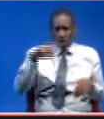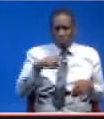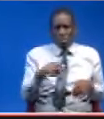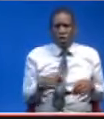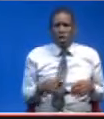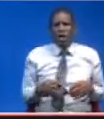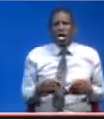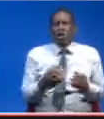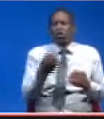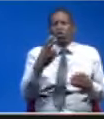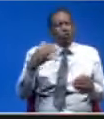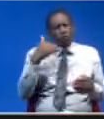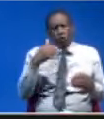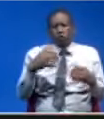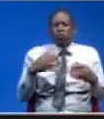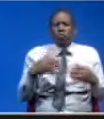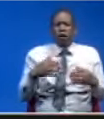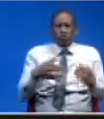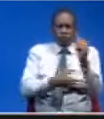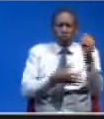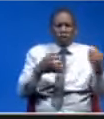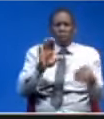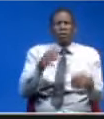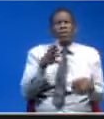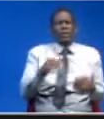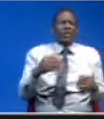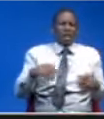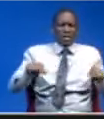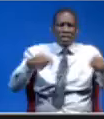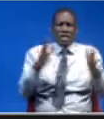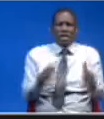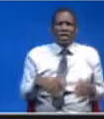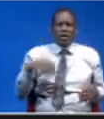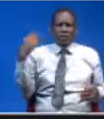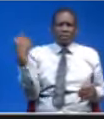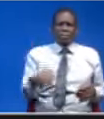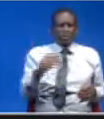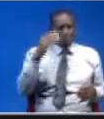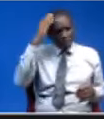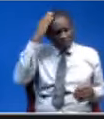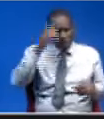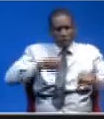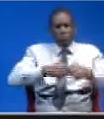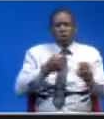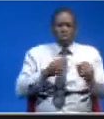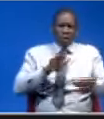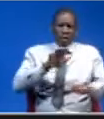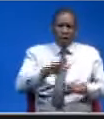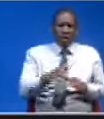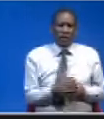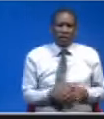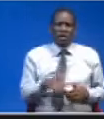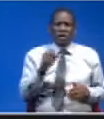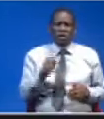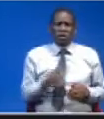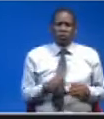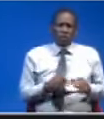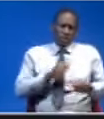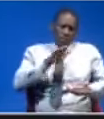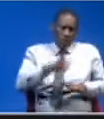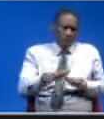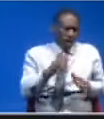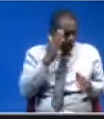two phones to his attackers. Alinipiga kichwa na wakanivunja mguu. So mguu nilikuja